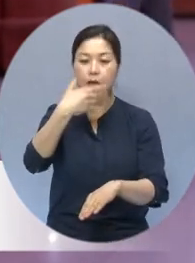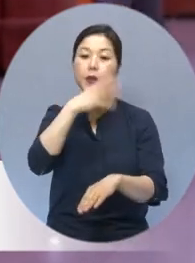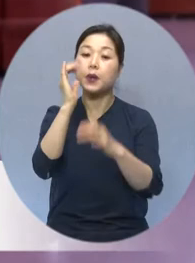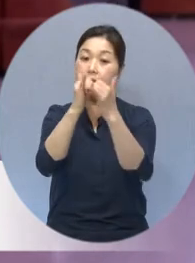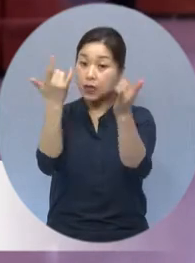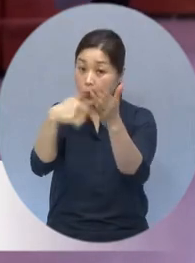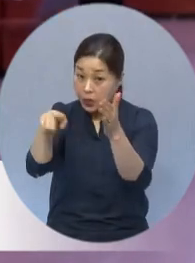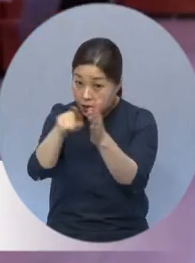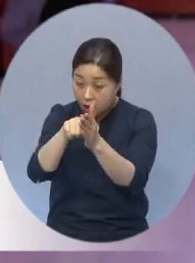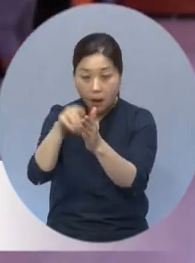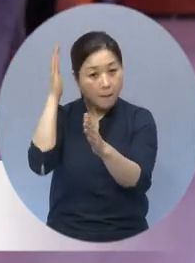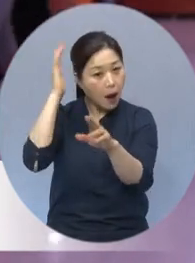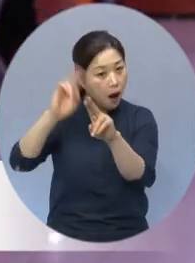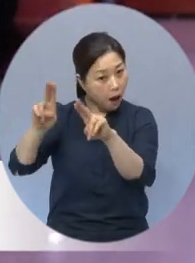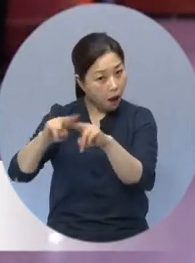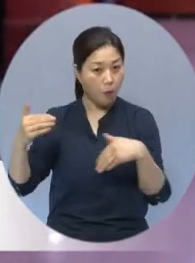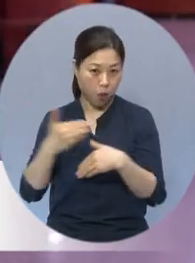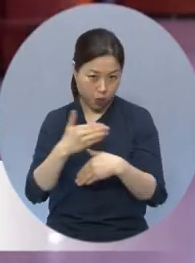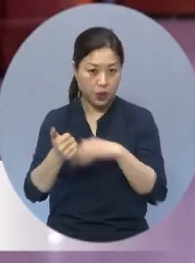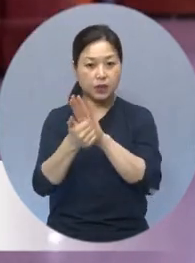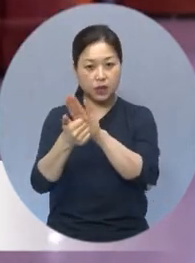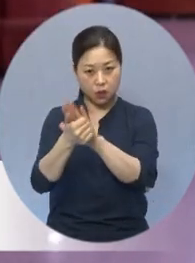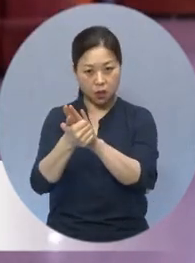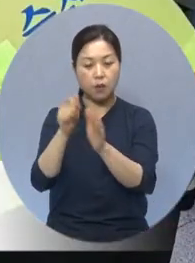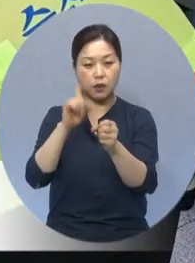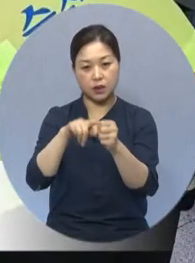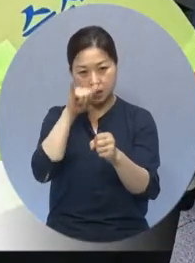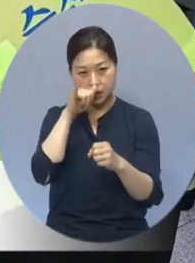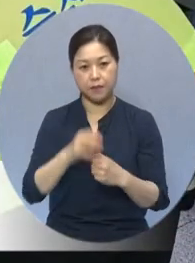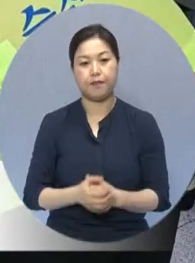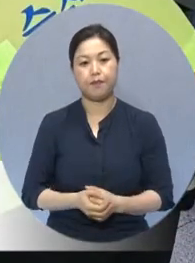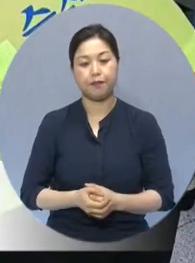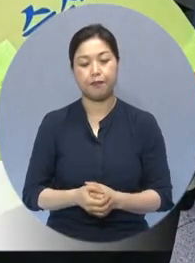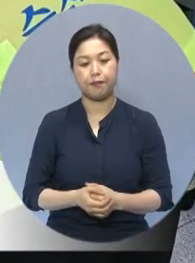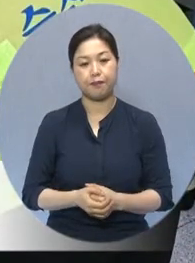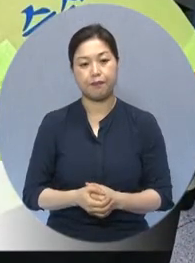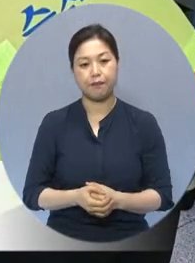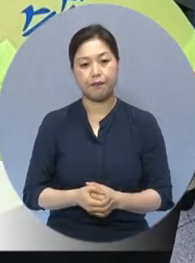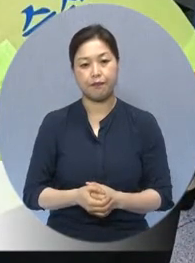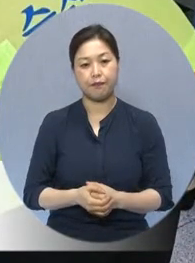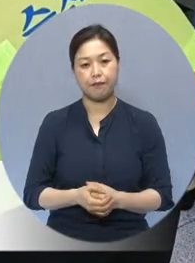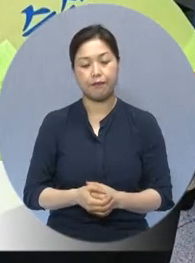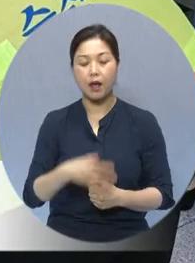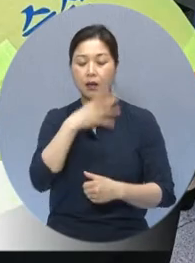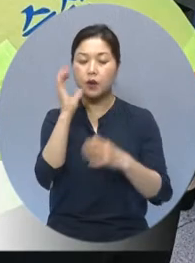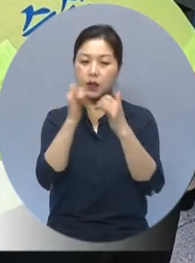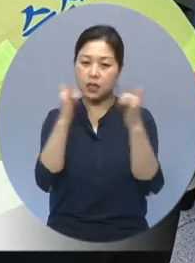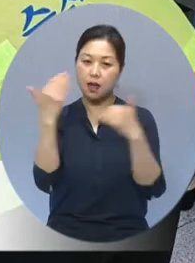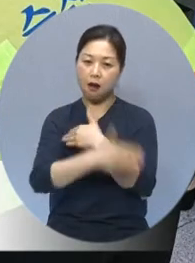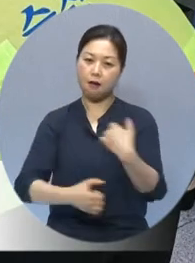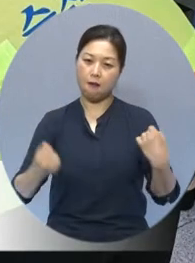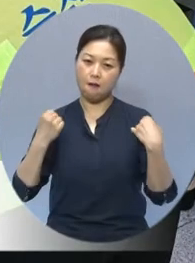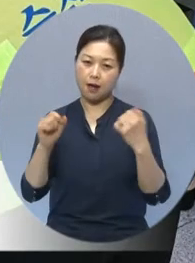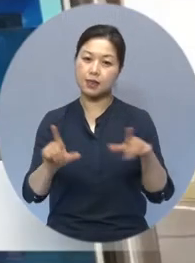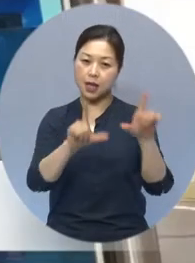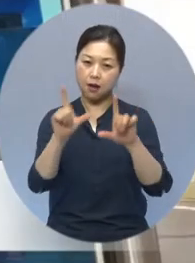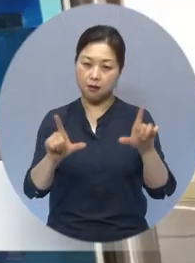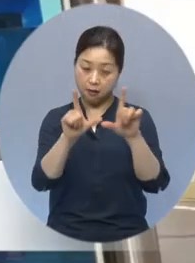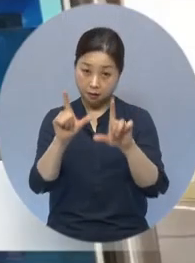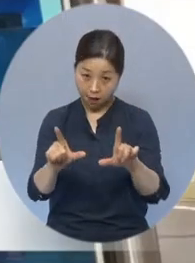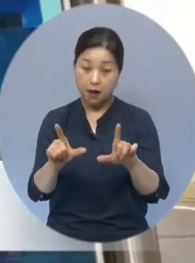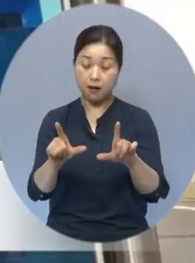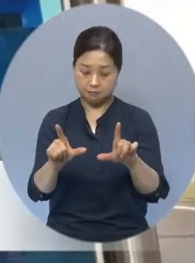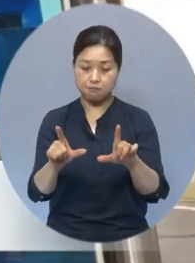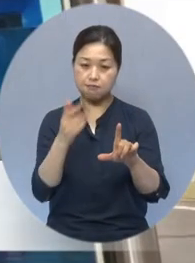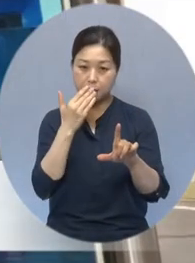목욕도 할수 있도록 건강 바우처로 지원하려고 합니다. 그래서 무엇보다도 어르신들이 좀 건강하게 생활할